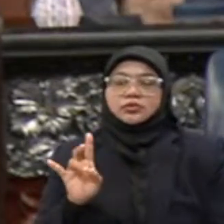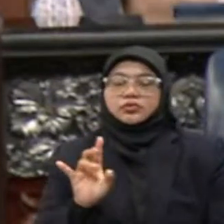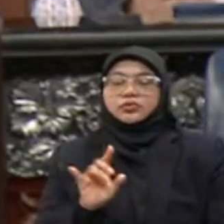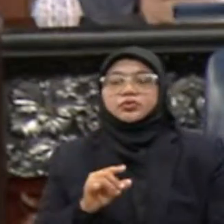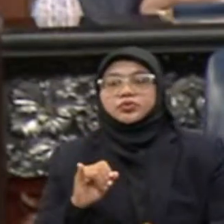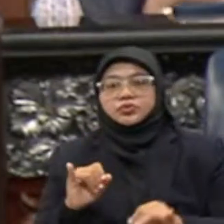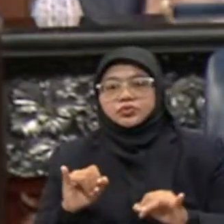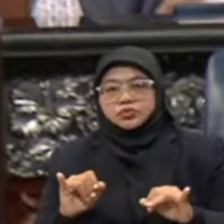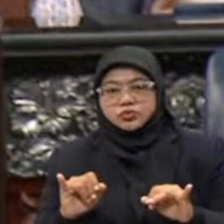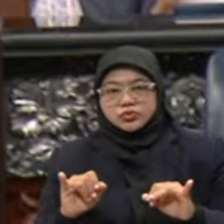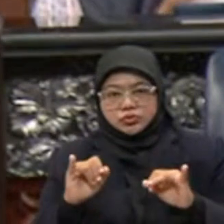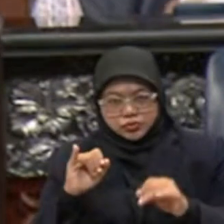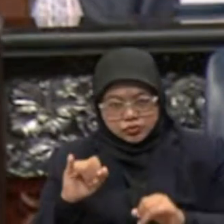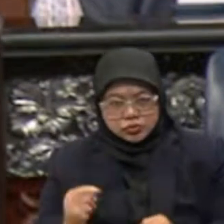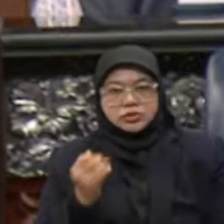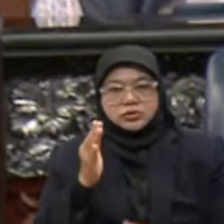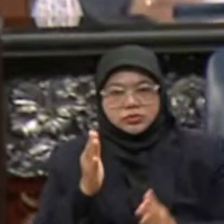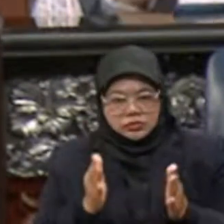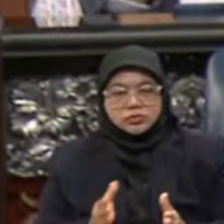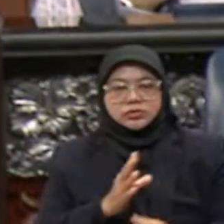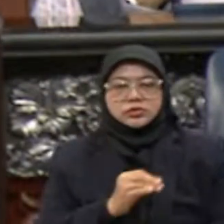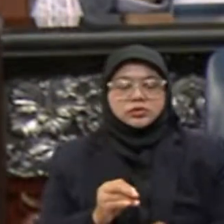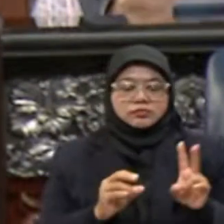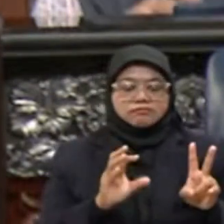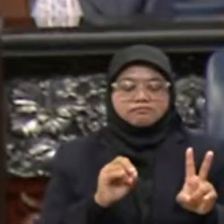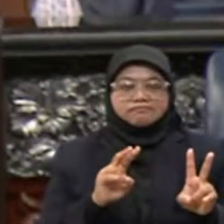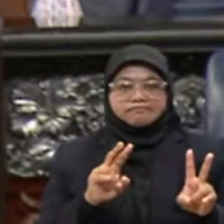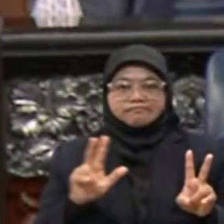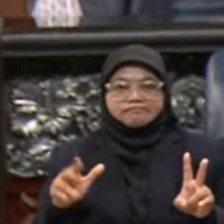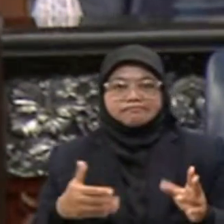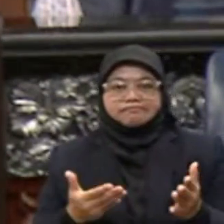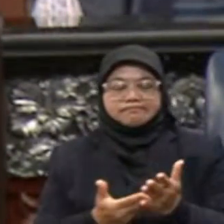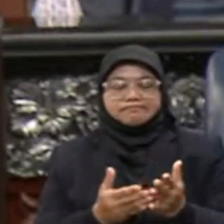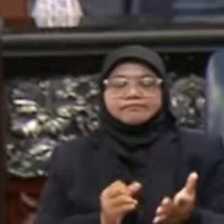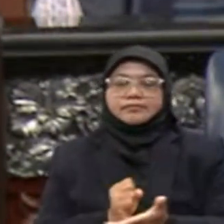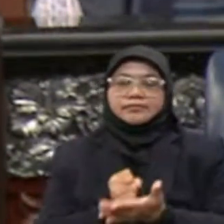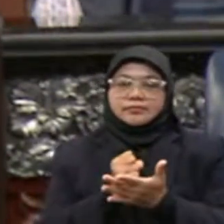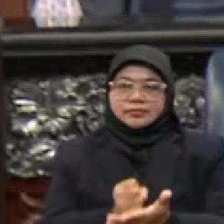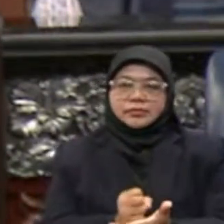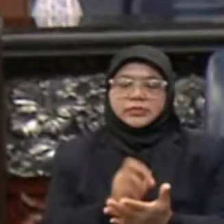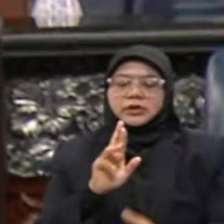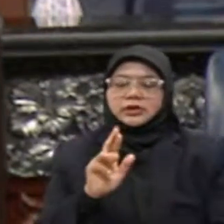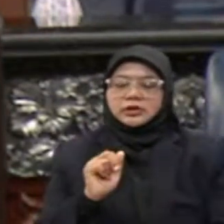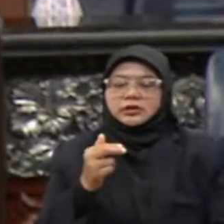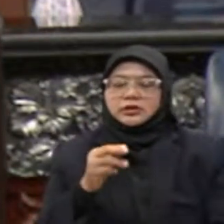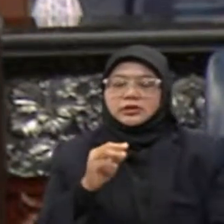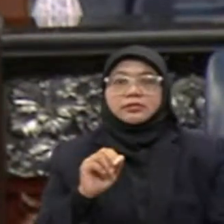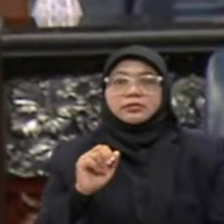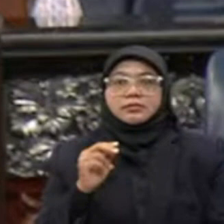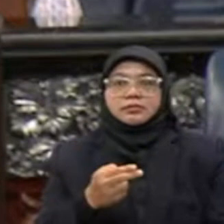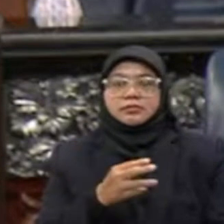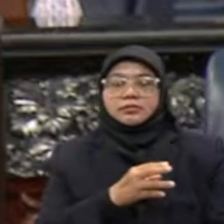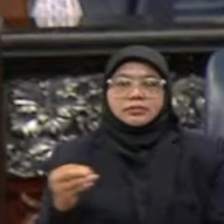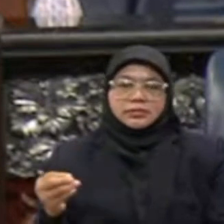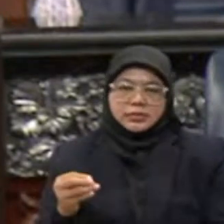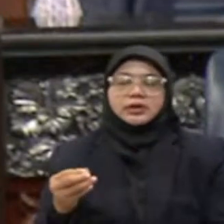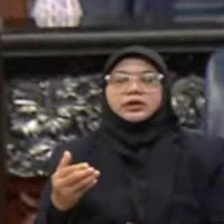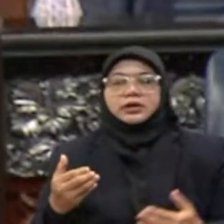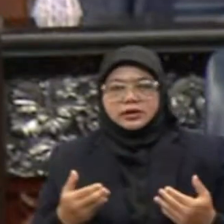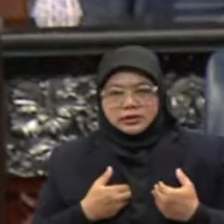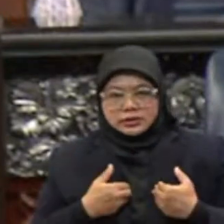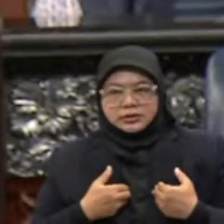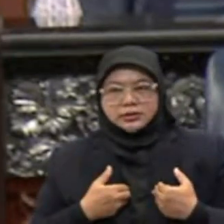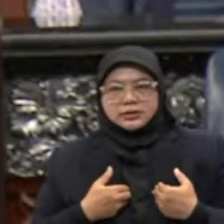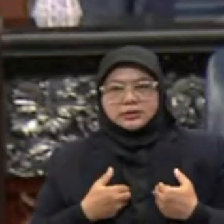orang bagi tahun 20230 kerajaan telah memperkenalkan sumbangan tunai Rahmah atau STR yang menekankan pendekatan